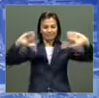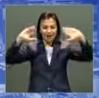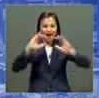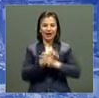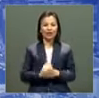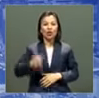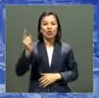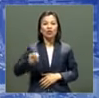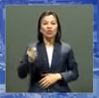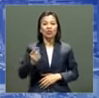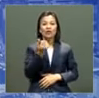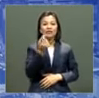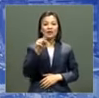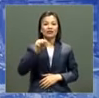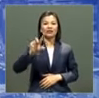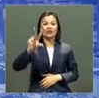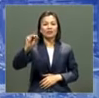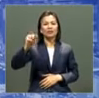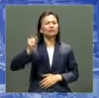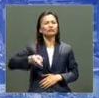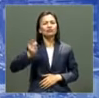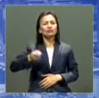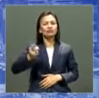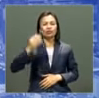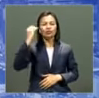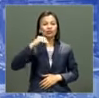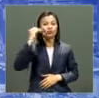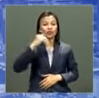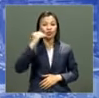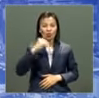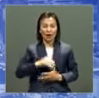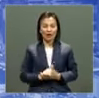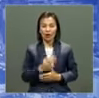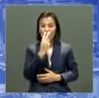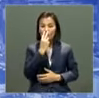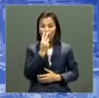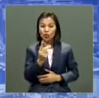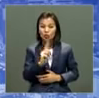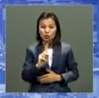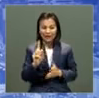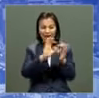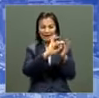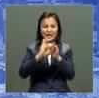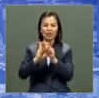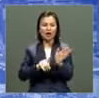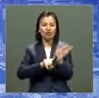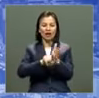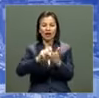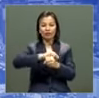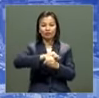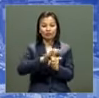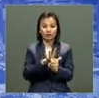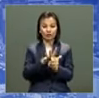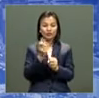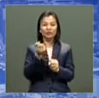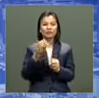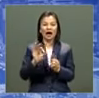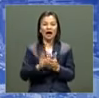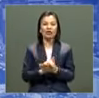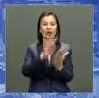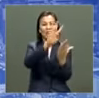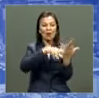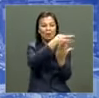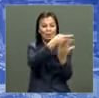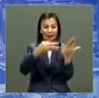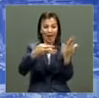คยค่ะเวลา 11:30 นของทุกๆวันนะคะที่เราจะมาติดตามสถานการณ์ของไวรัสโควิด -19 รวมถึงมาตรการต่างๆ